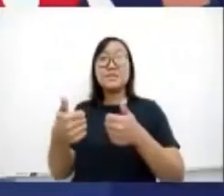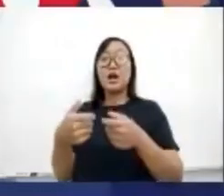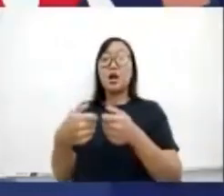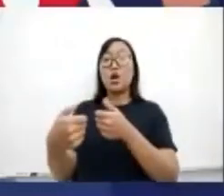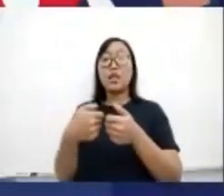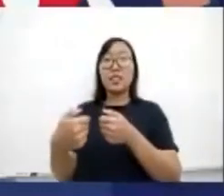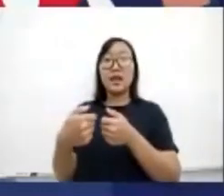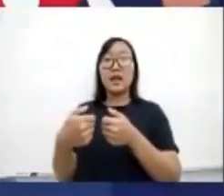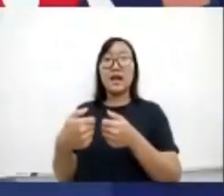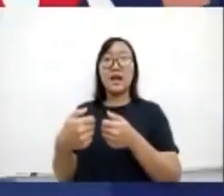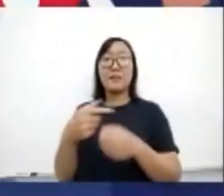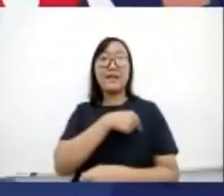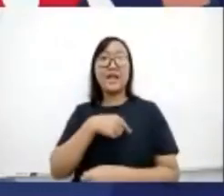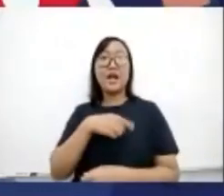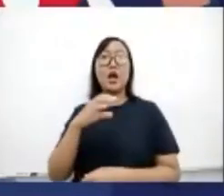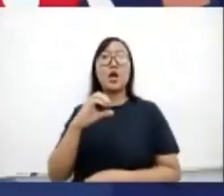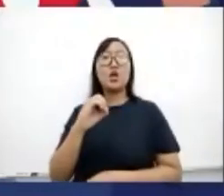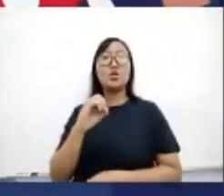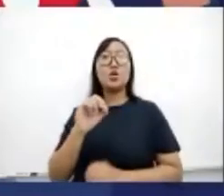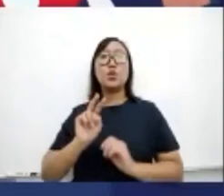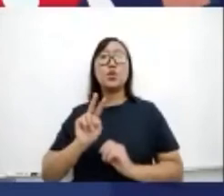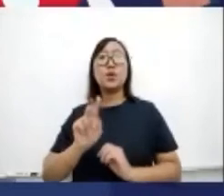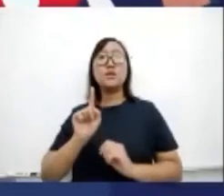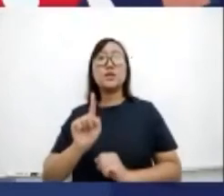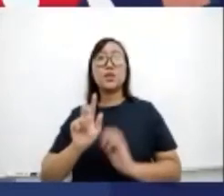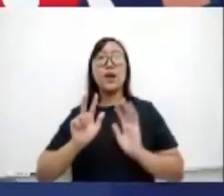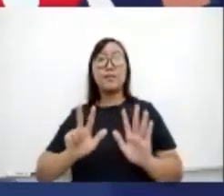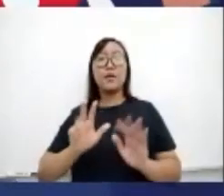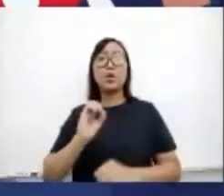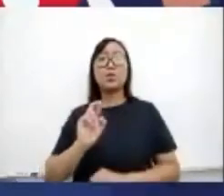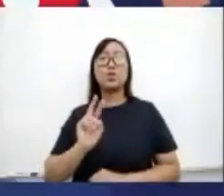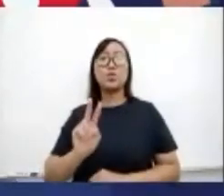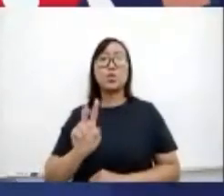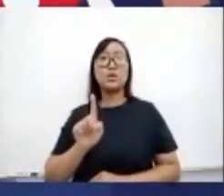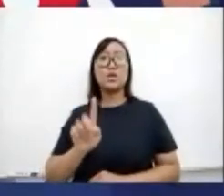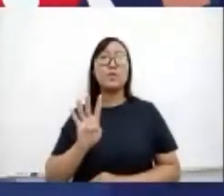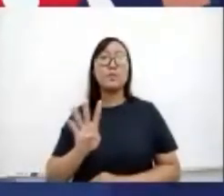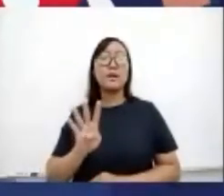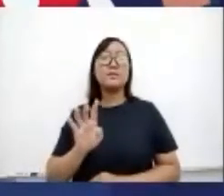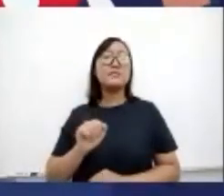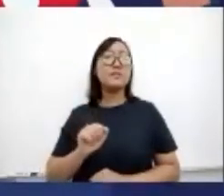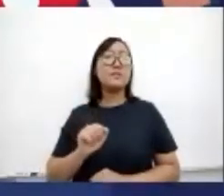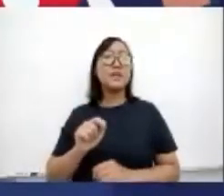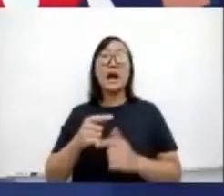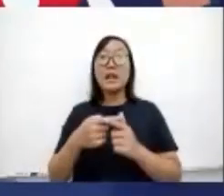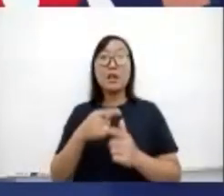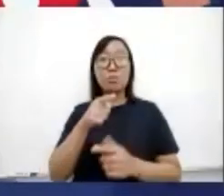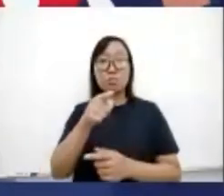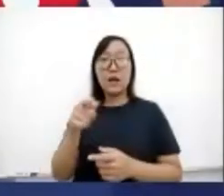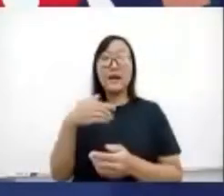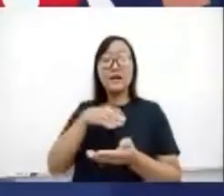nomor 0281 80224 4356 atau yang sudah dikirimkan melalui